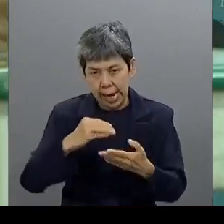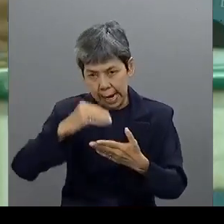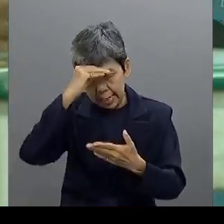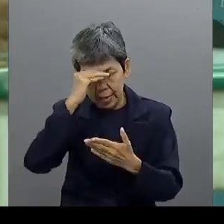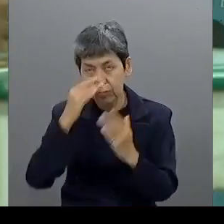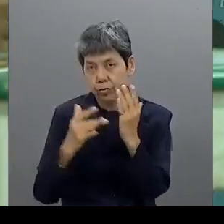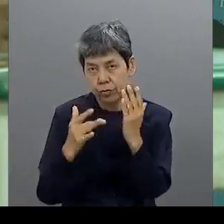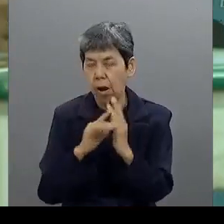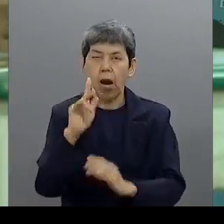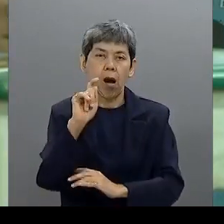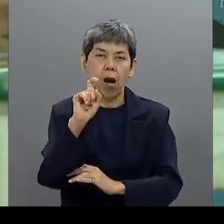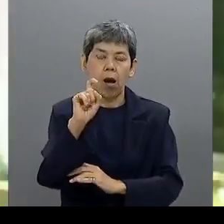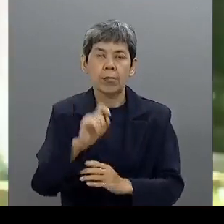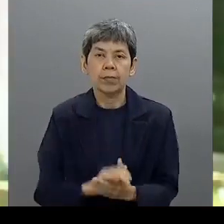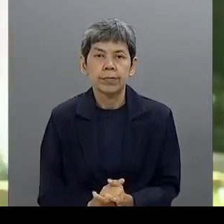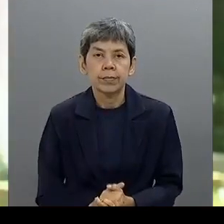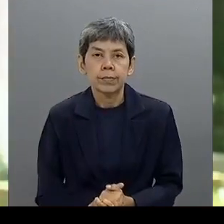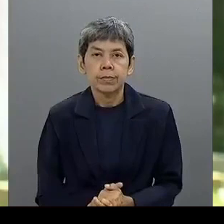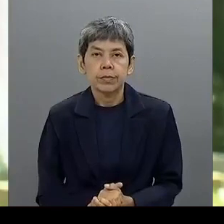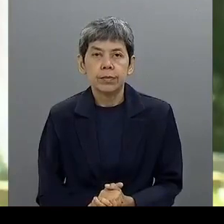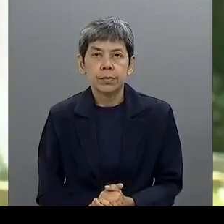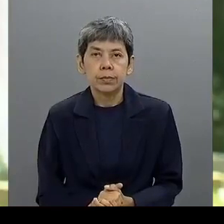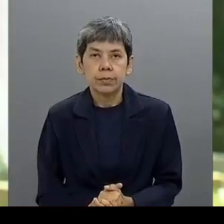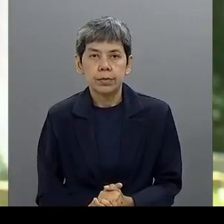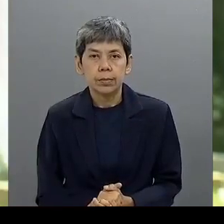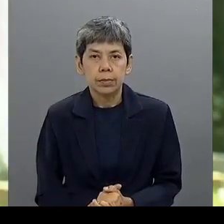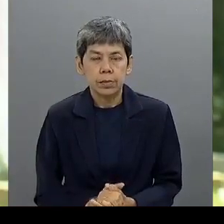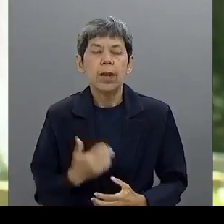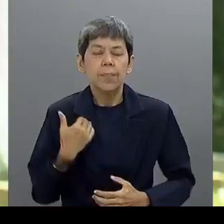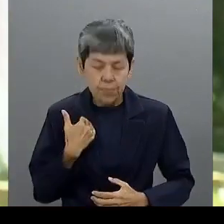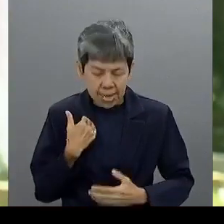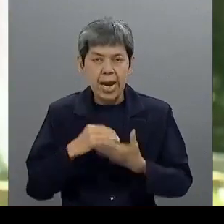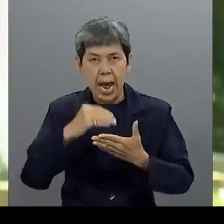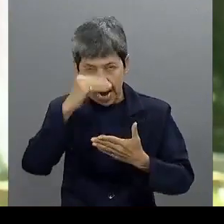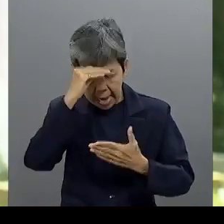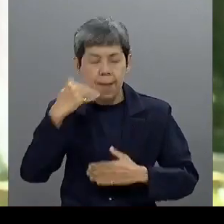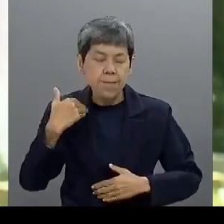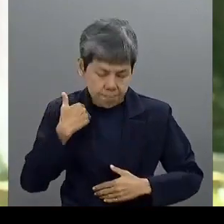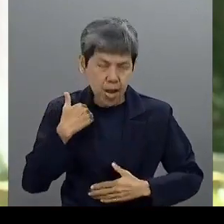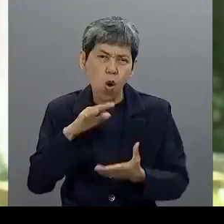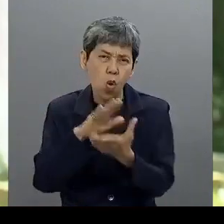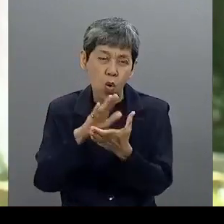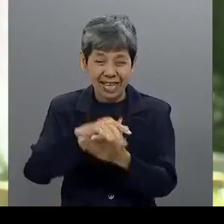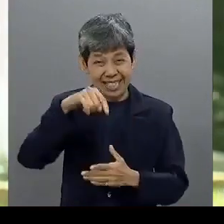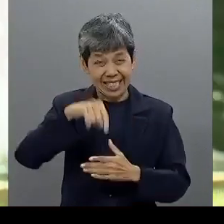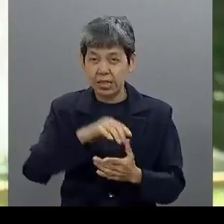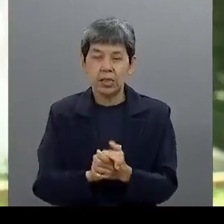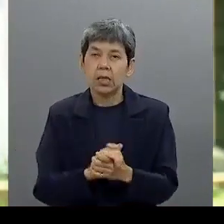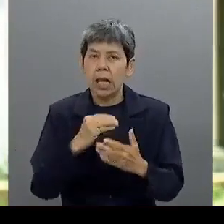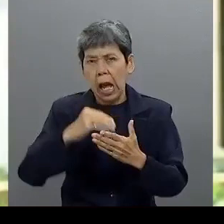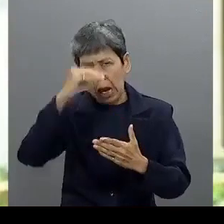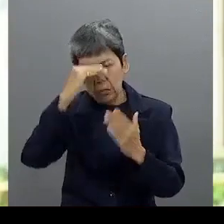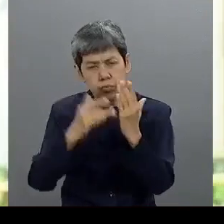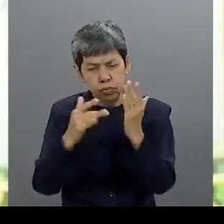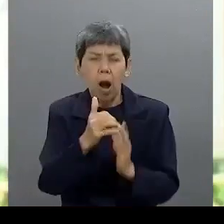นะครับนอกจากนี้นะครับก็ยังมีนักเรียนบางส่วนนะครับที่โรงเรียนแห่งนี้ยังเรียนผ่านระบบออนไลน์ได้อยู่นะครับ